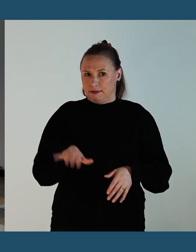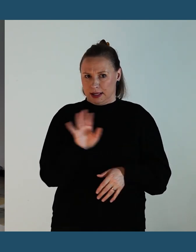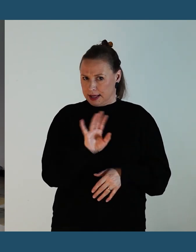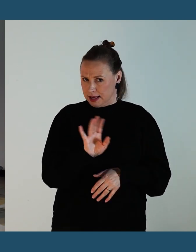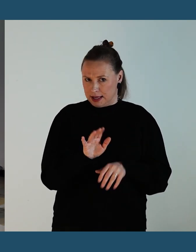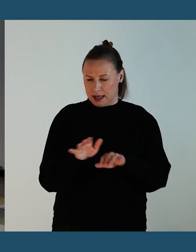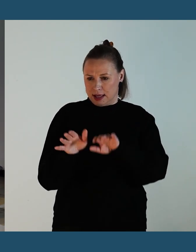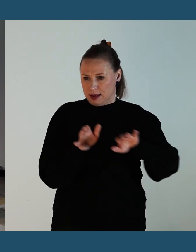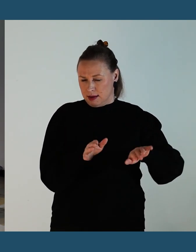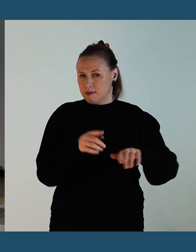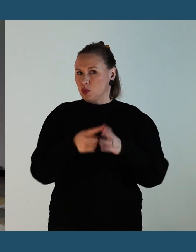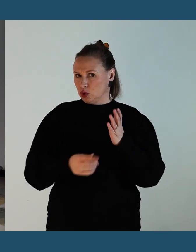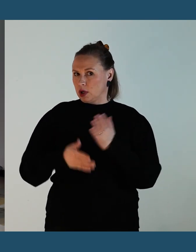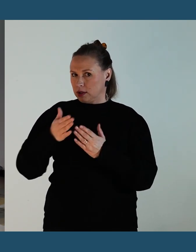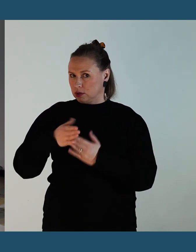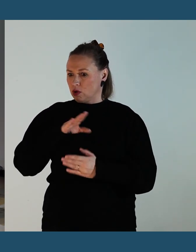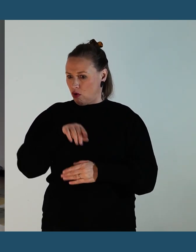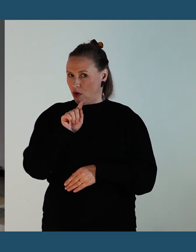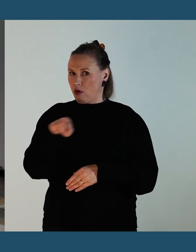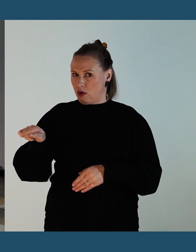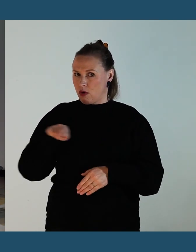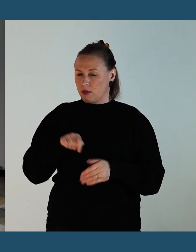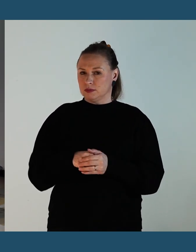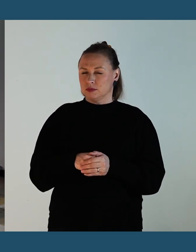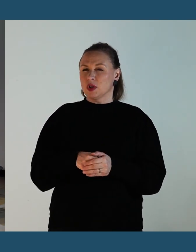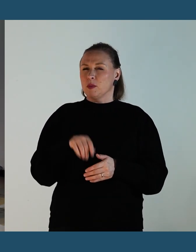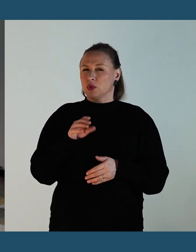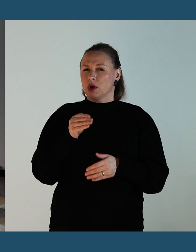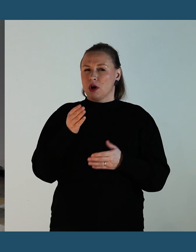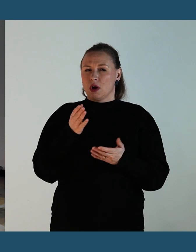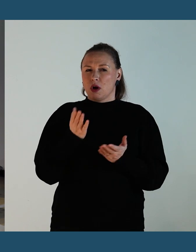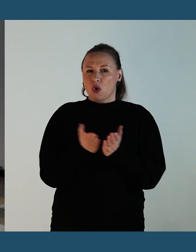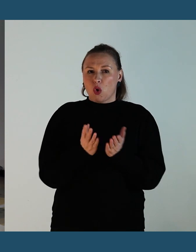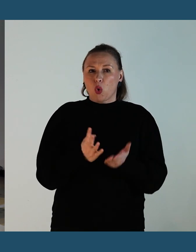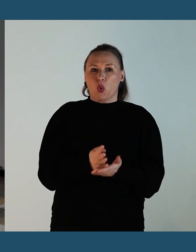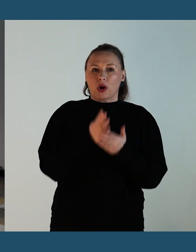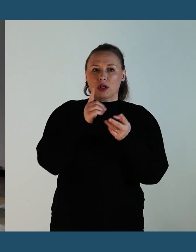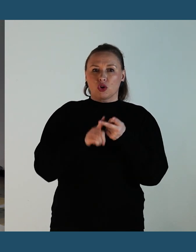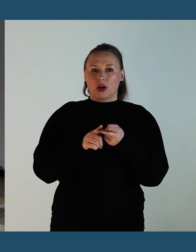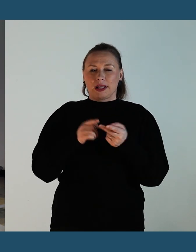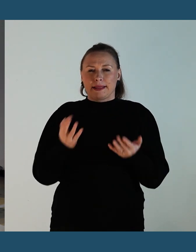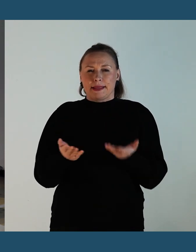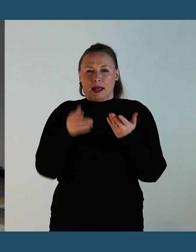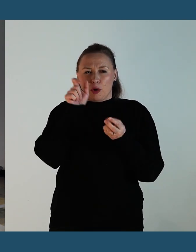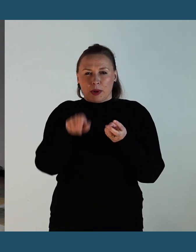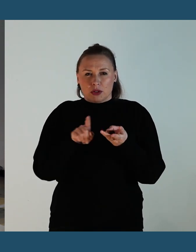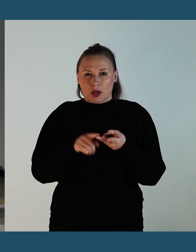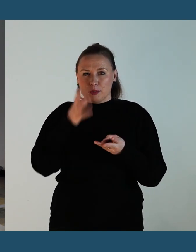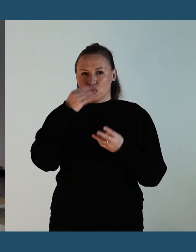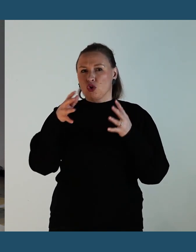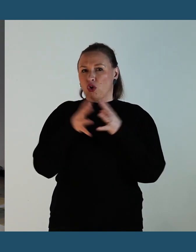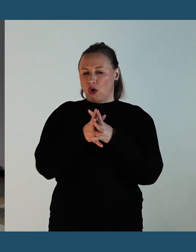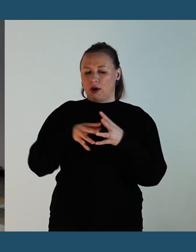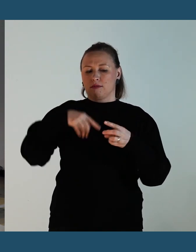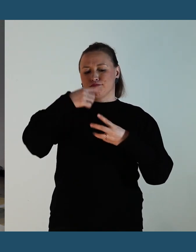että esimerkiksi niinku koulukuraattoreita, terapeutteja, psykologeja varmasti niinku tarvitaan